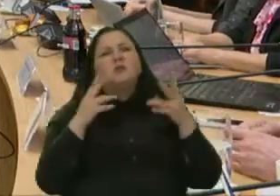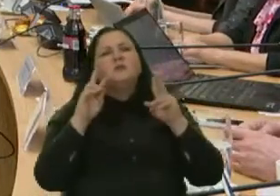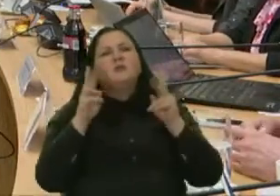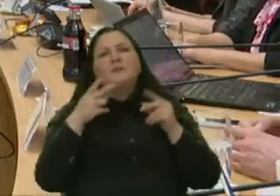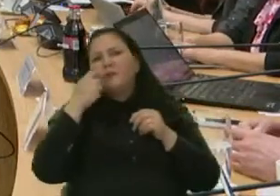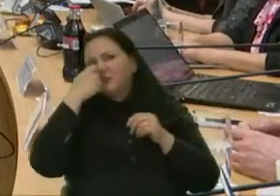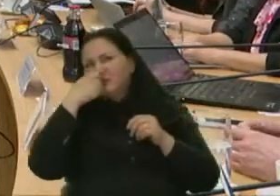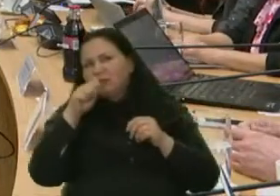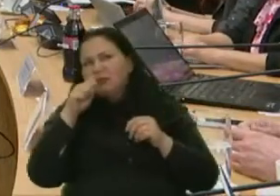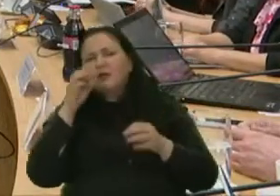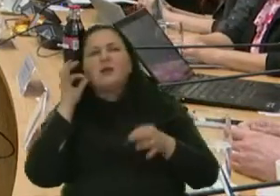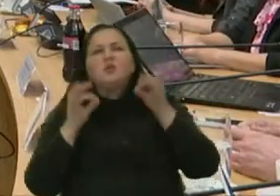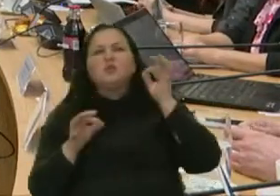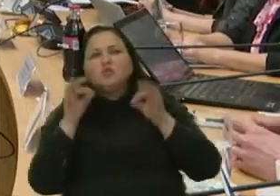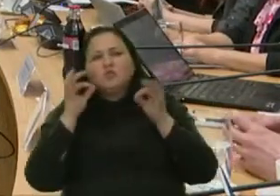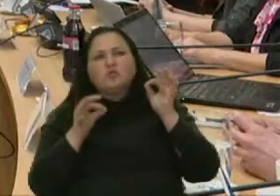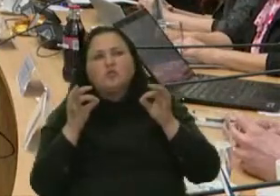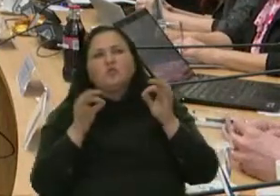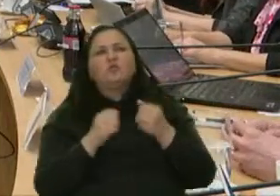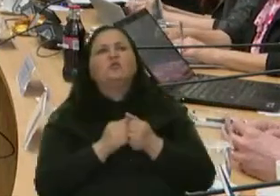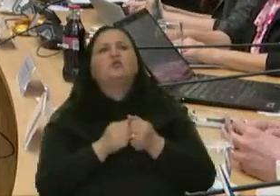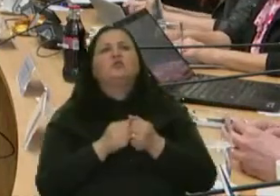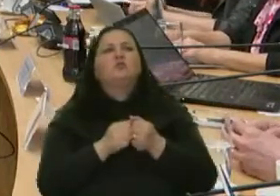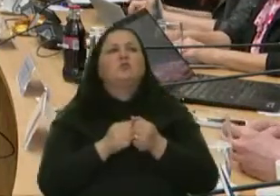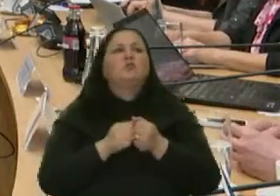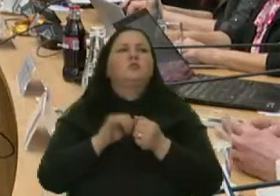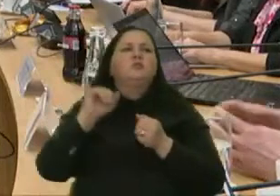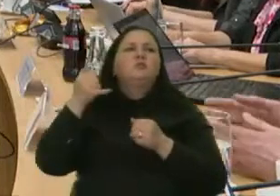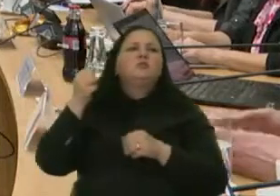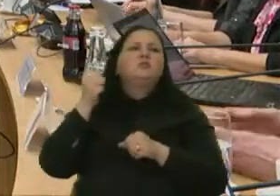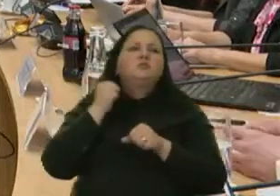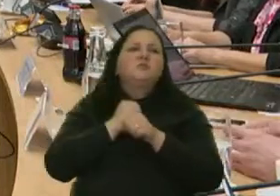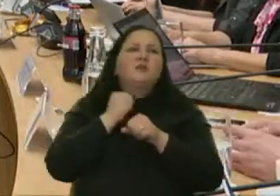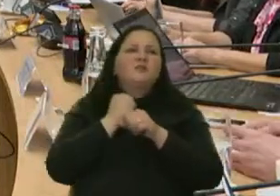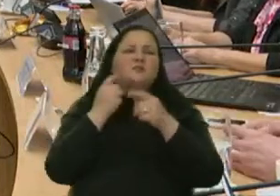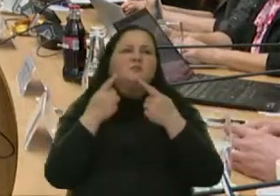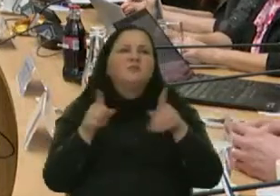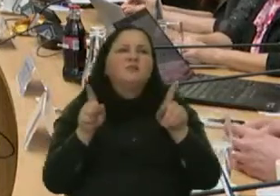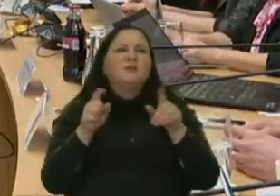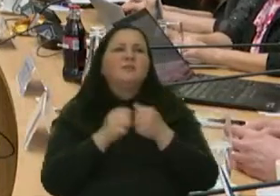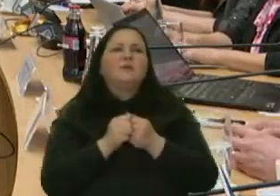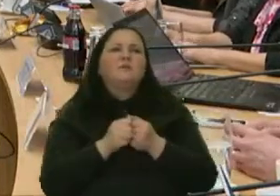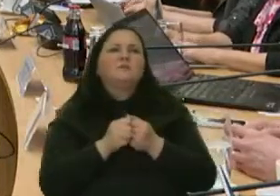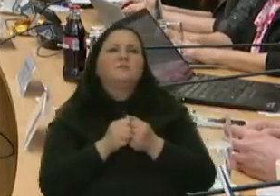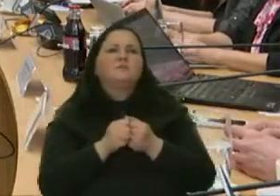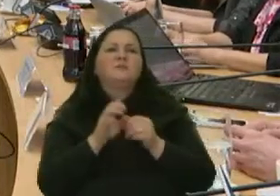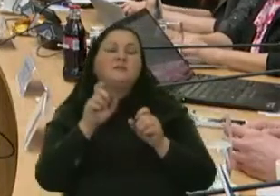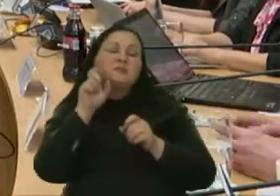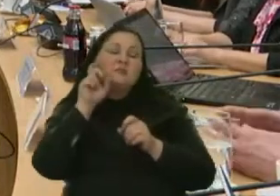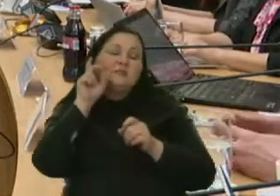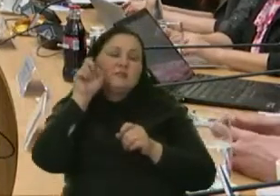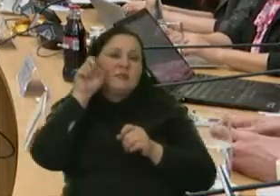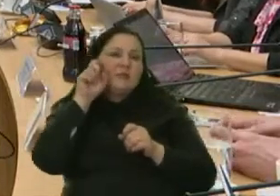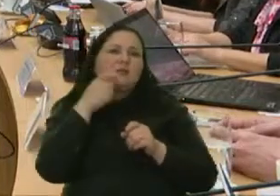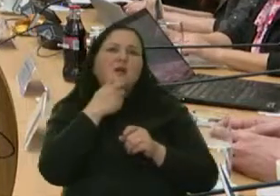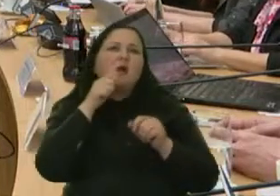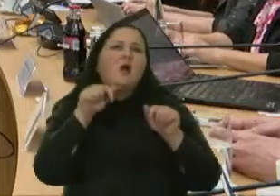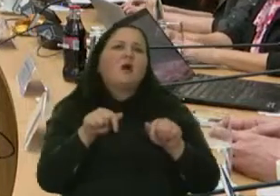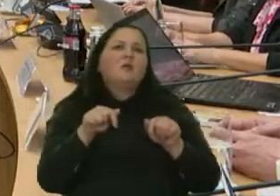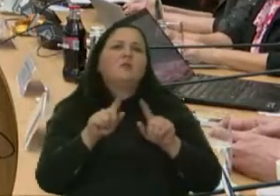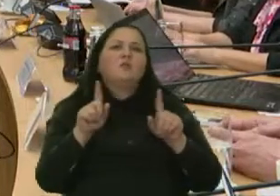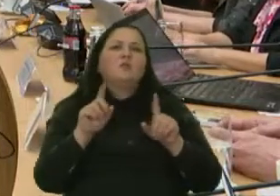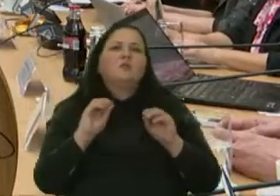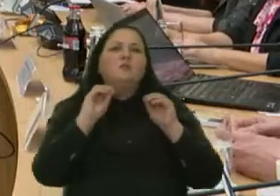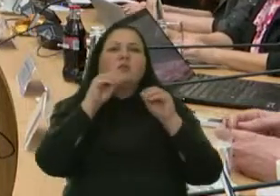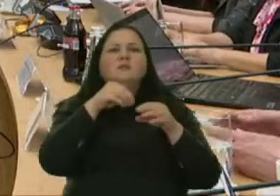să renunțăm la studiul de fezabilitate și la proiectul făcut și să le facem separat Eu cred că anul acesta de a nu trebuie să treci în buget ca să